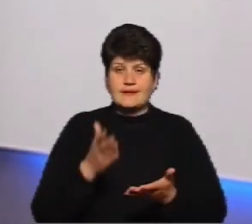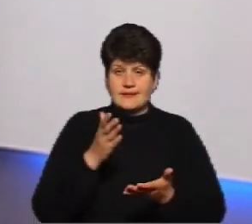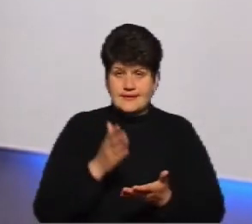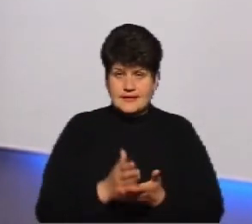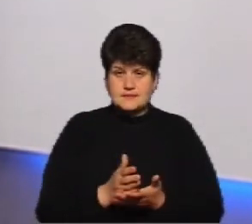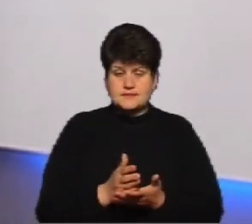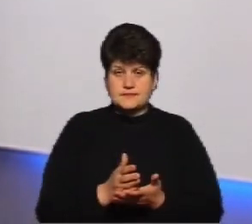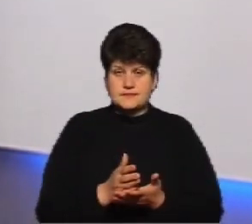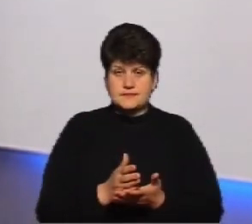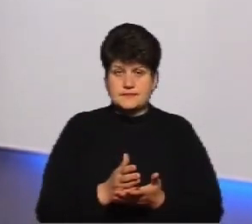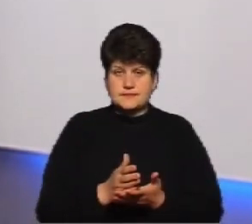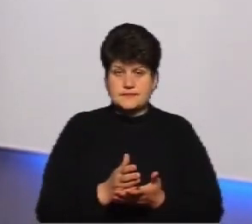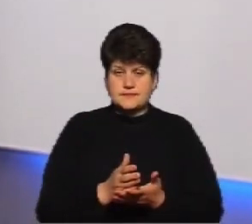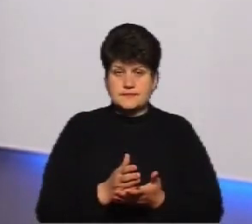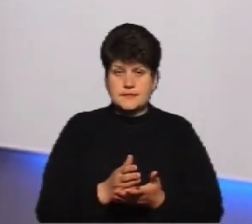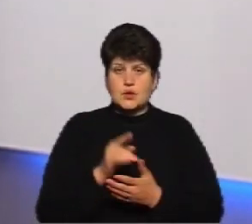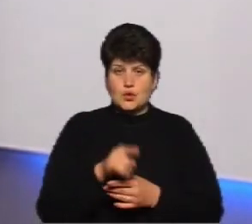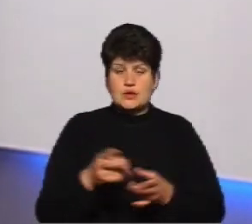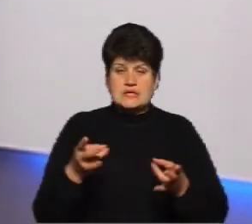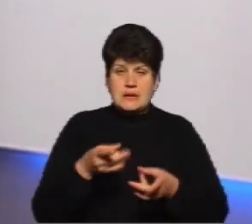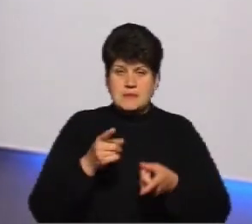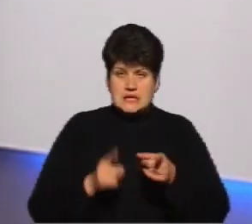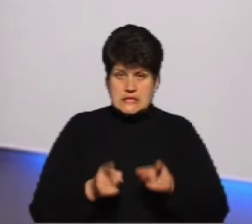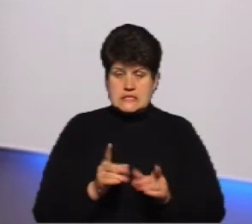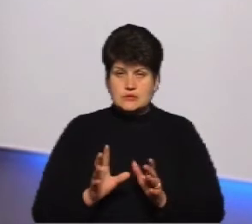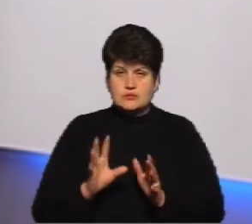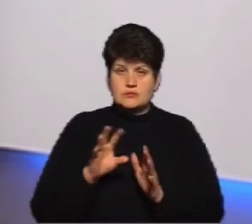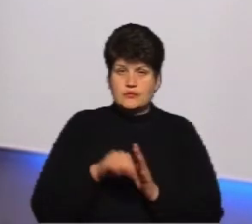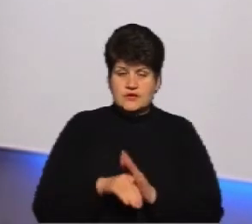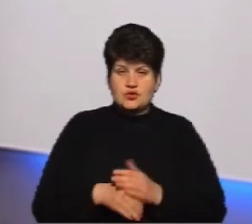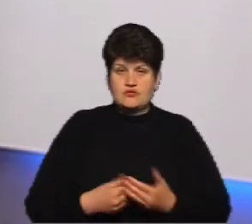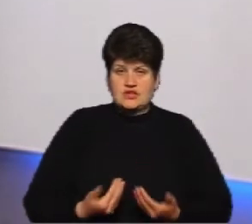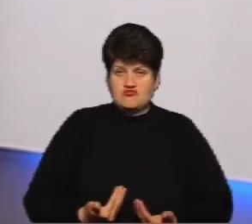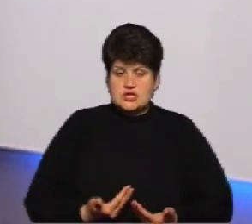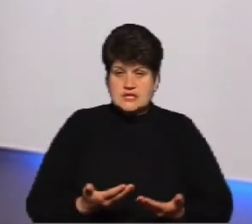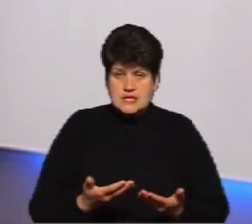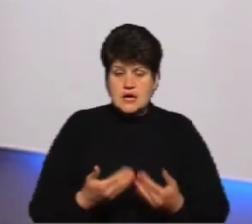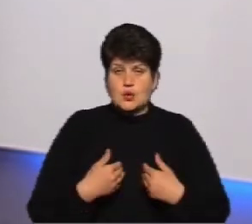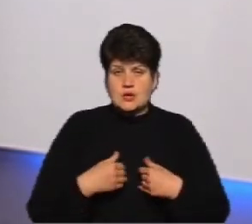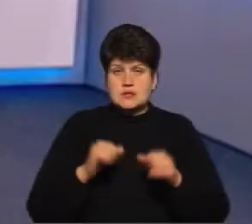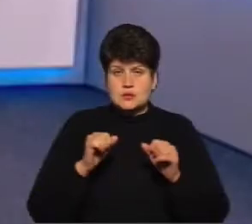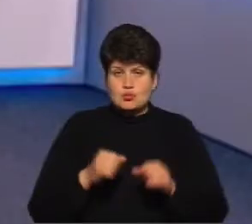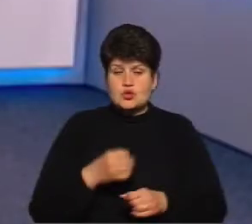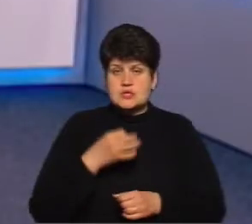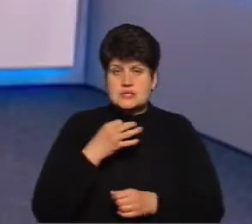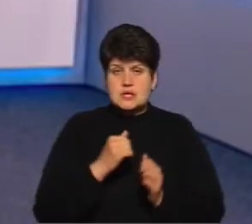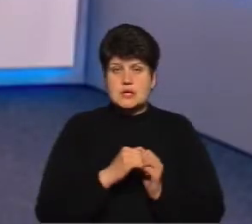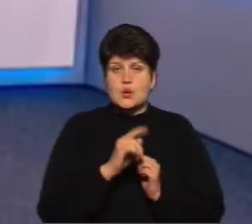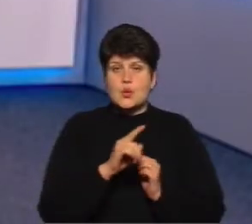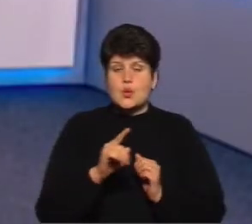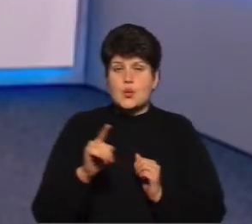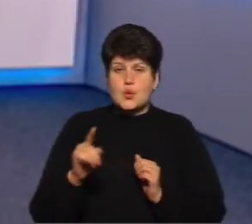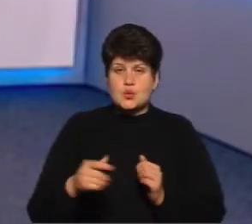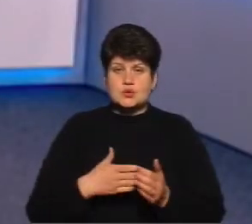і його треба дійсно втілювати в життя, і в нас, можна так сказати, кожен